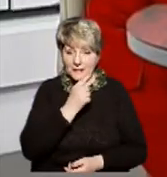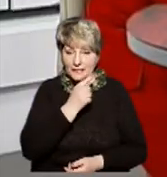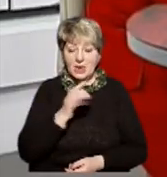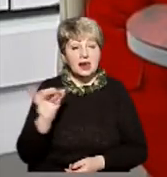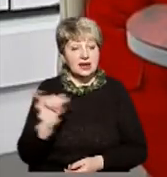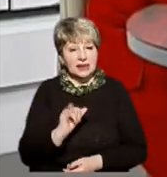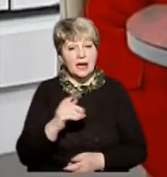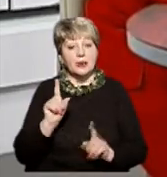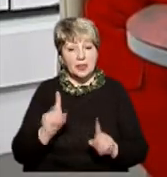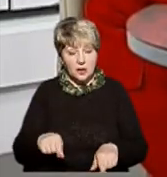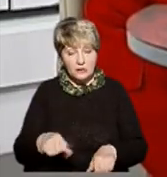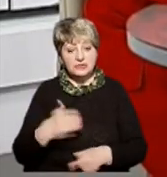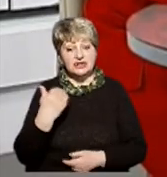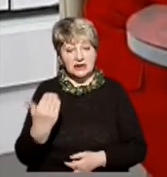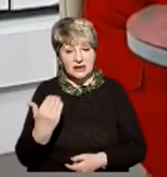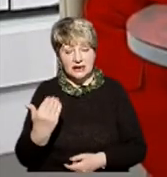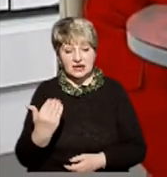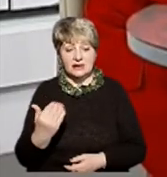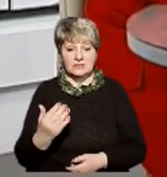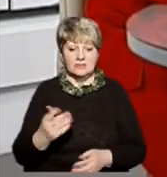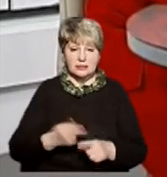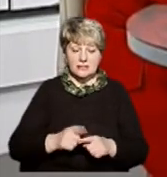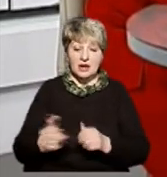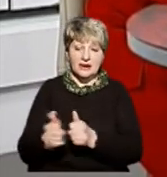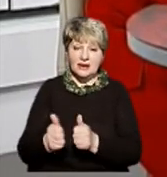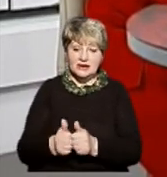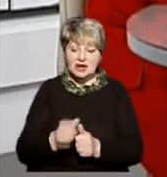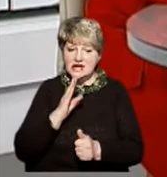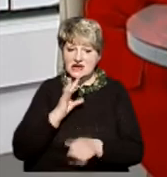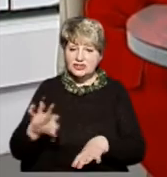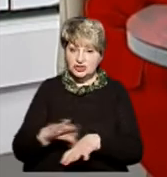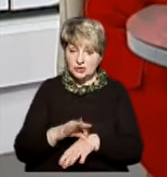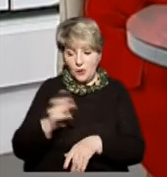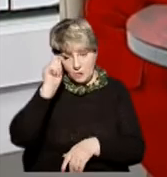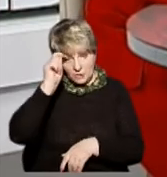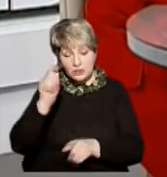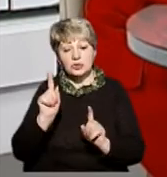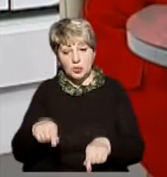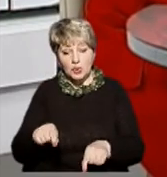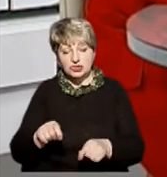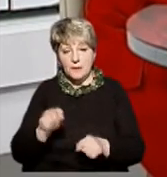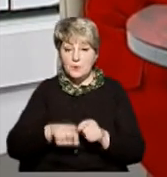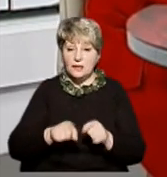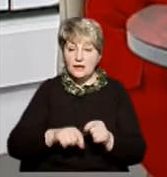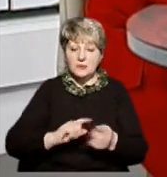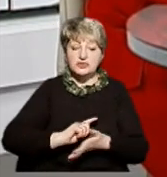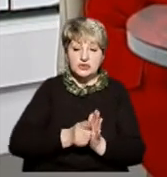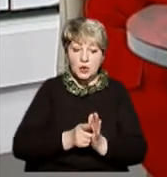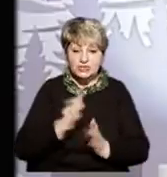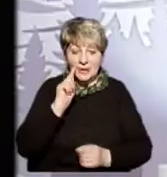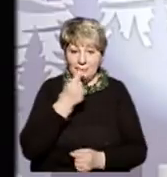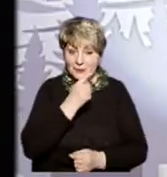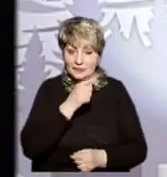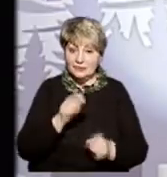також партнерів, які знаходяться в пологах біля жінок, ми також обстежуємо швидким тестом на наявність ковідної